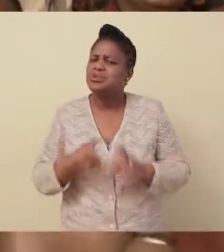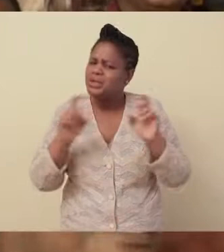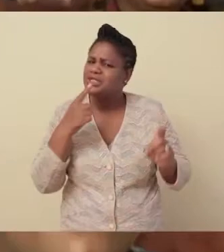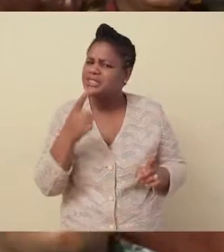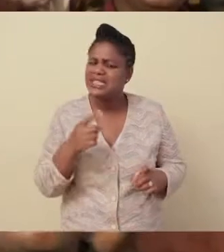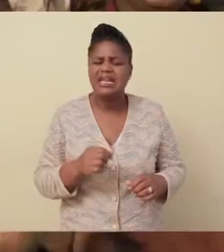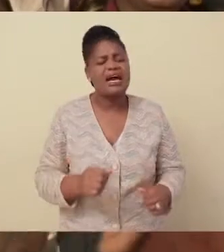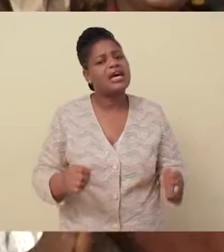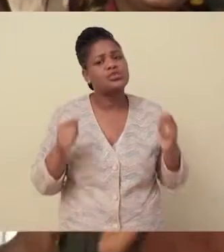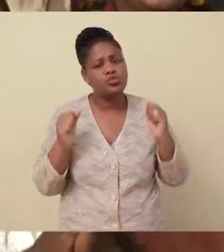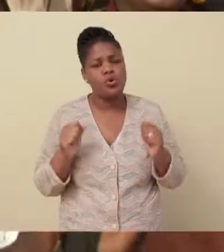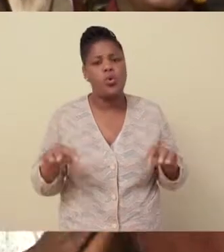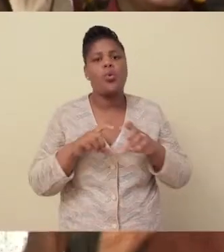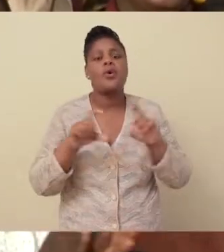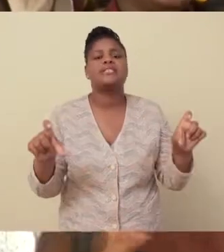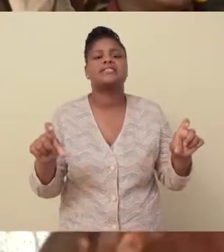seze